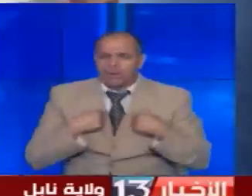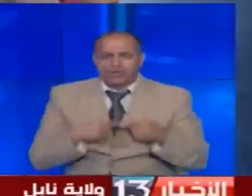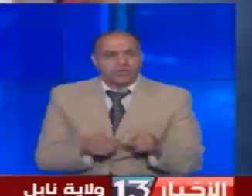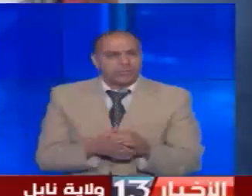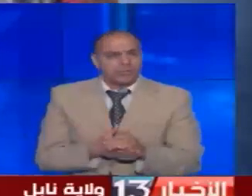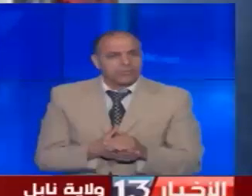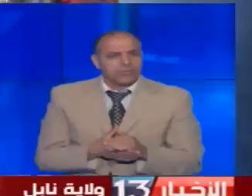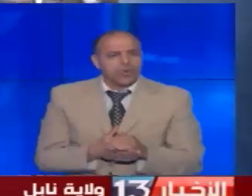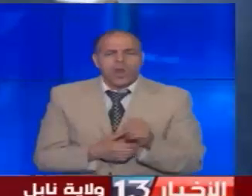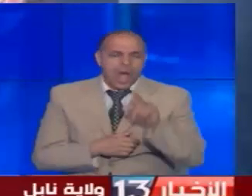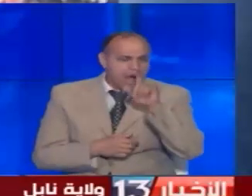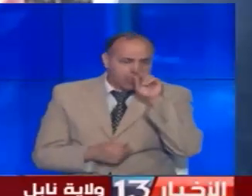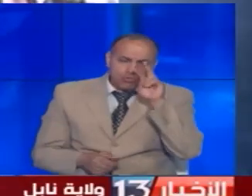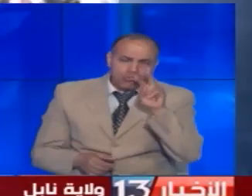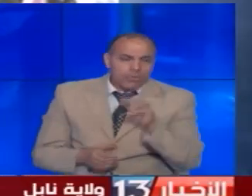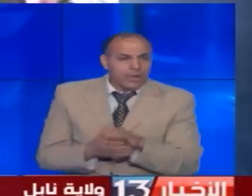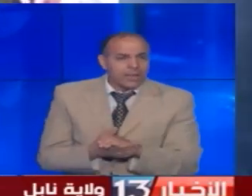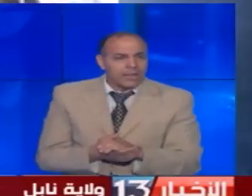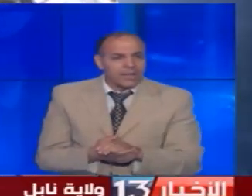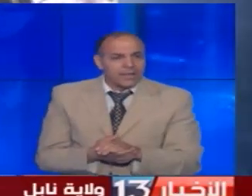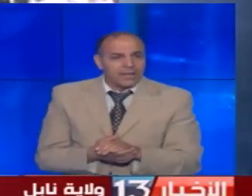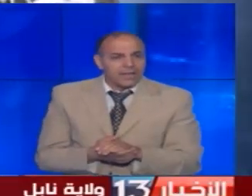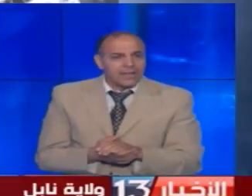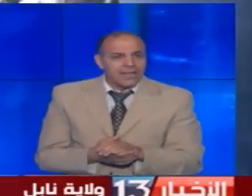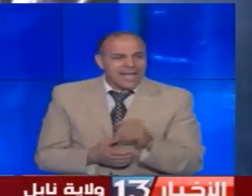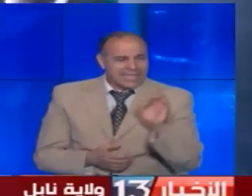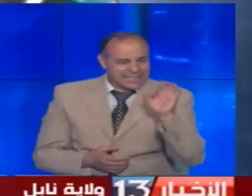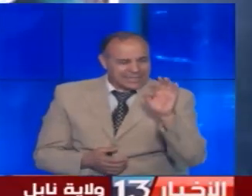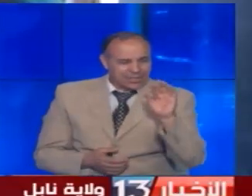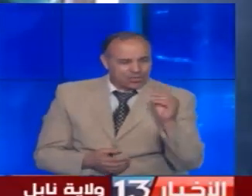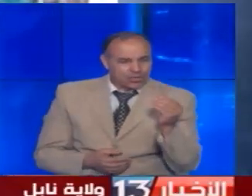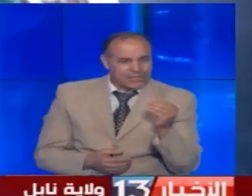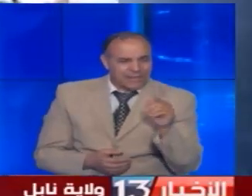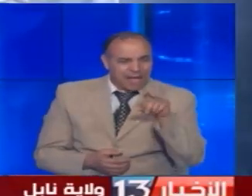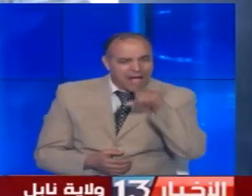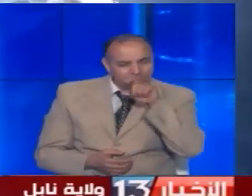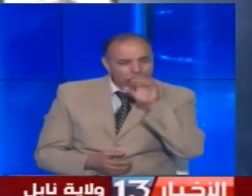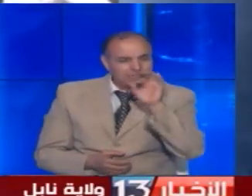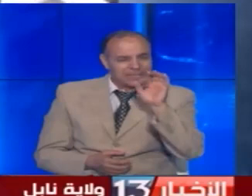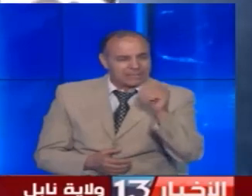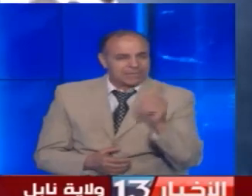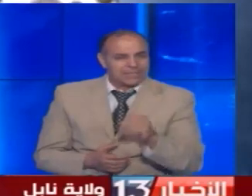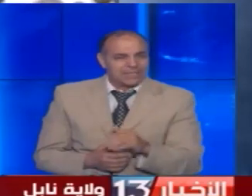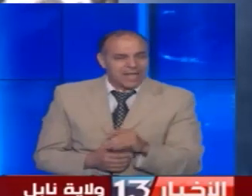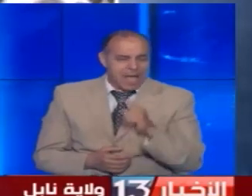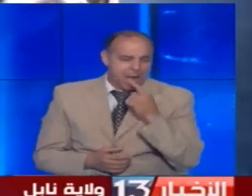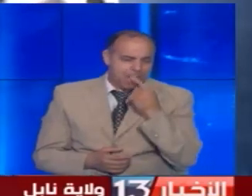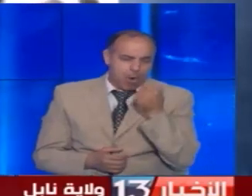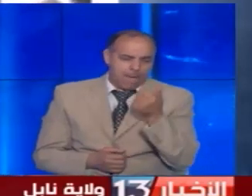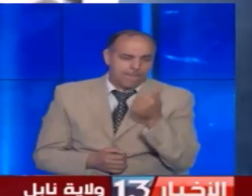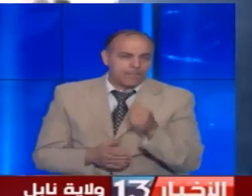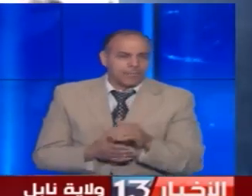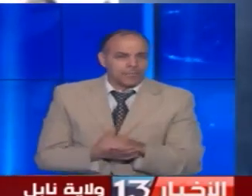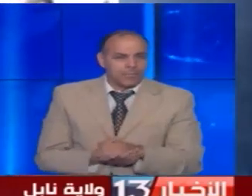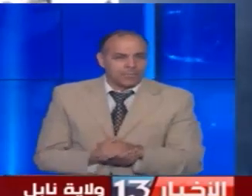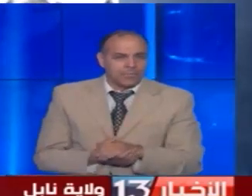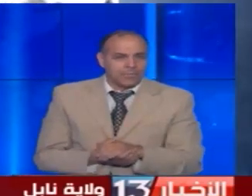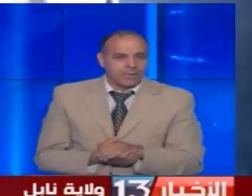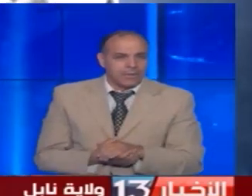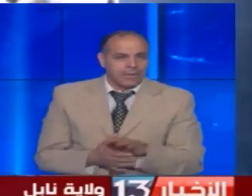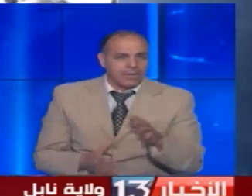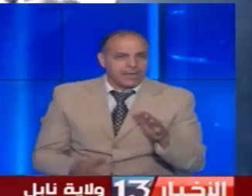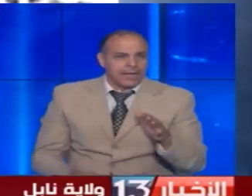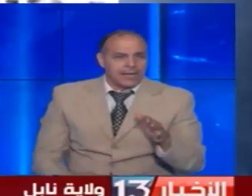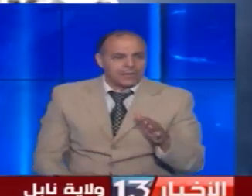نخلف حتى طير. هذا يا فرخ ولد، معناها فرخ يسمى، احنا نقولوا فرخ، معناها ولد السنين هذايا.